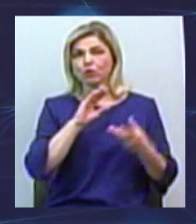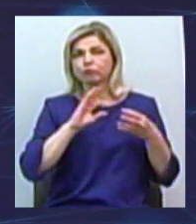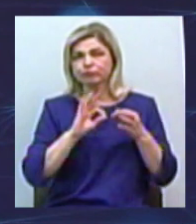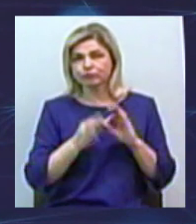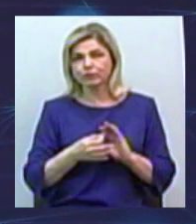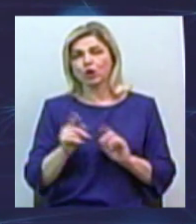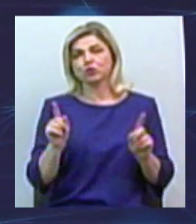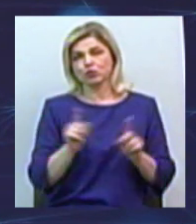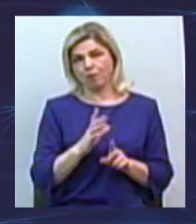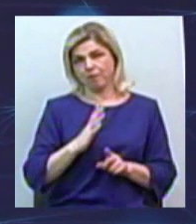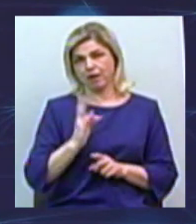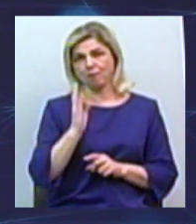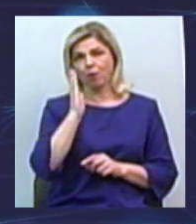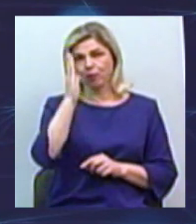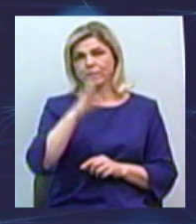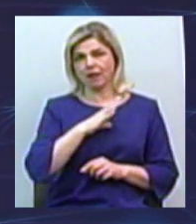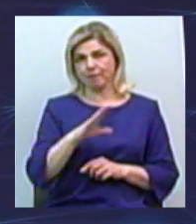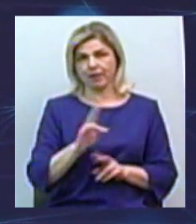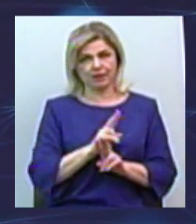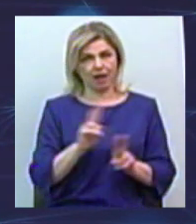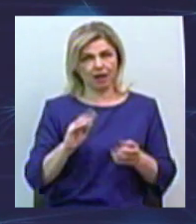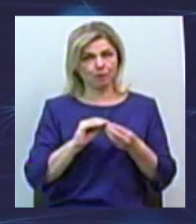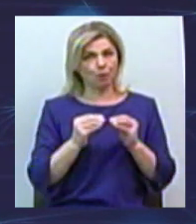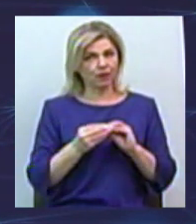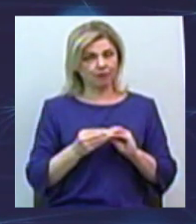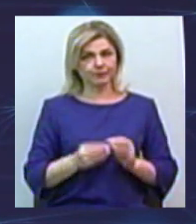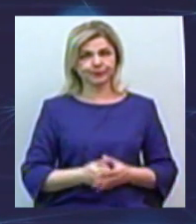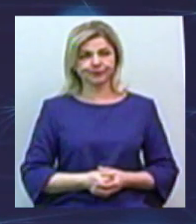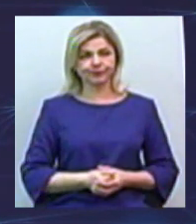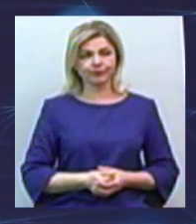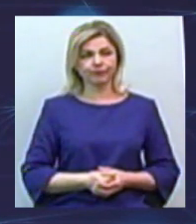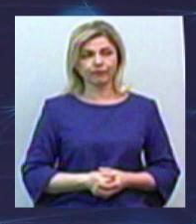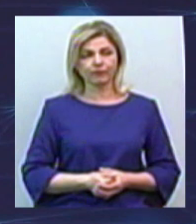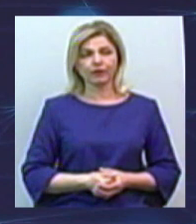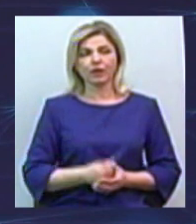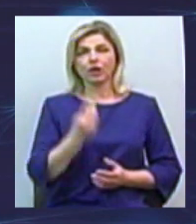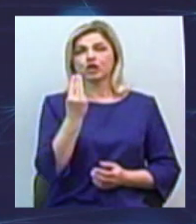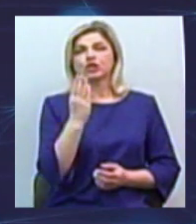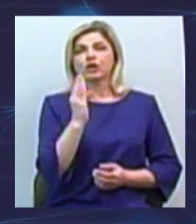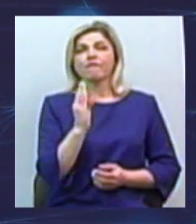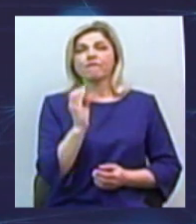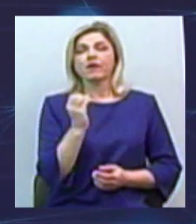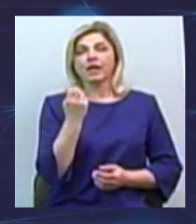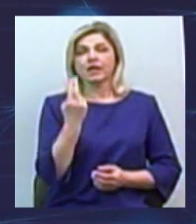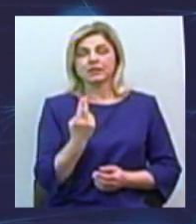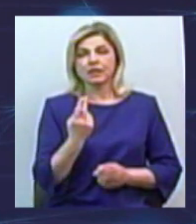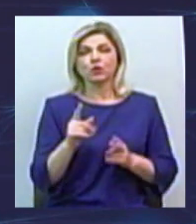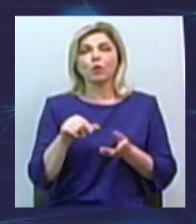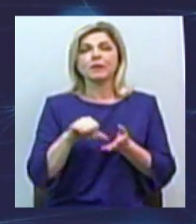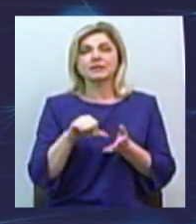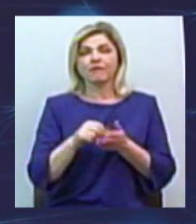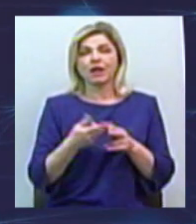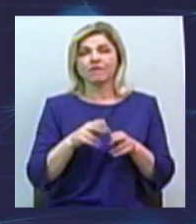щоб потім в майбутньому не було жодних проблем. До речі, Федір Швець, який представляв в цих